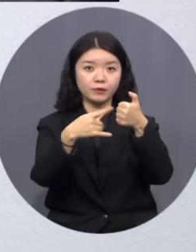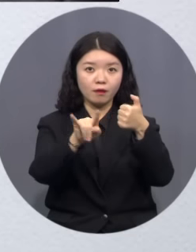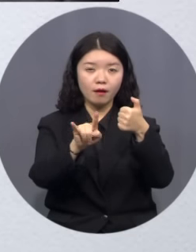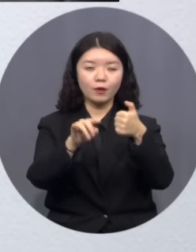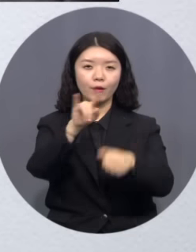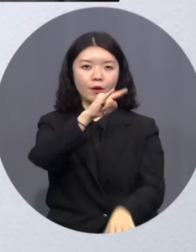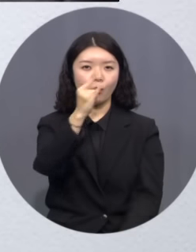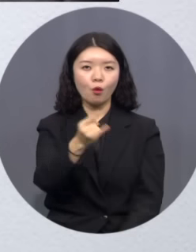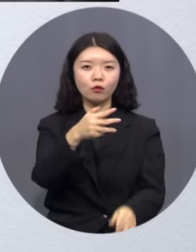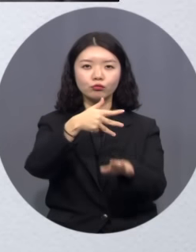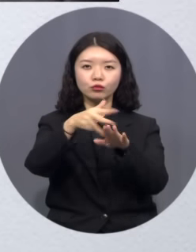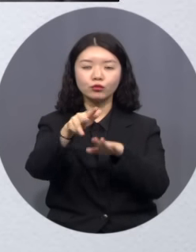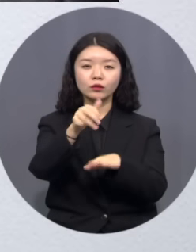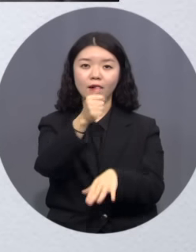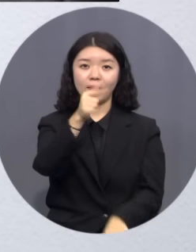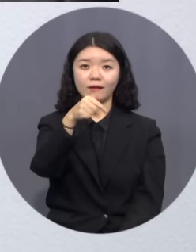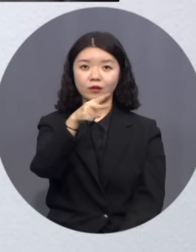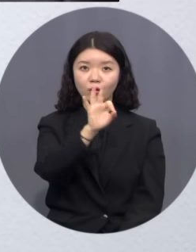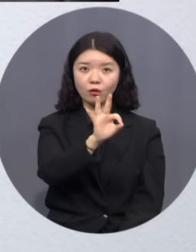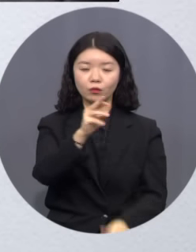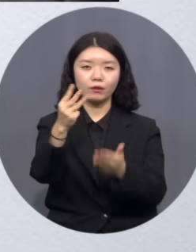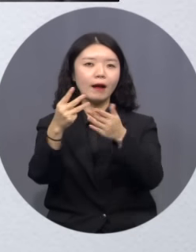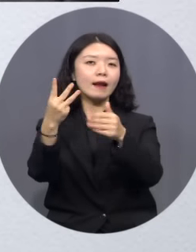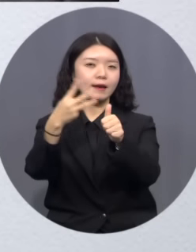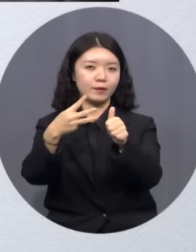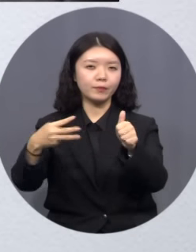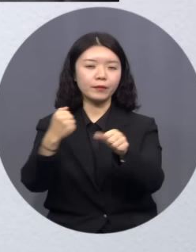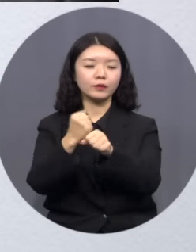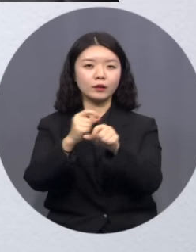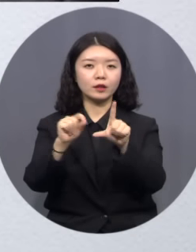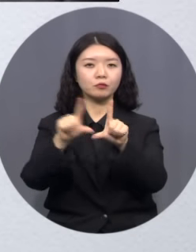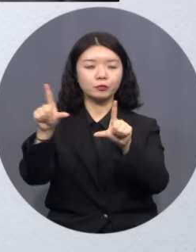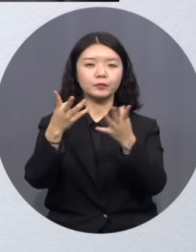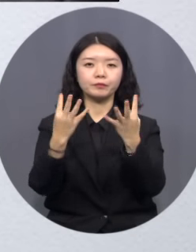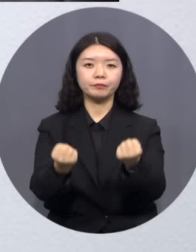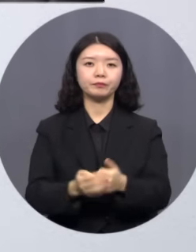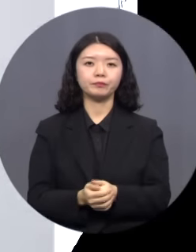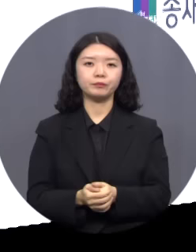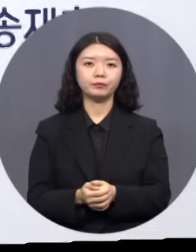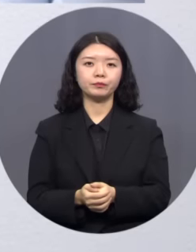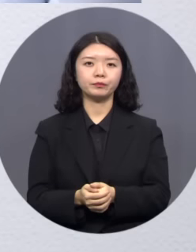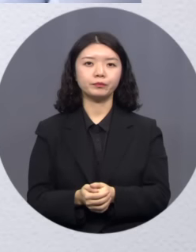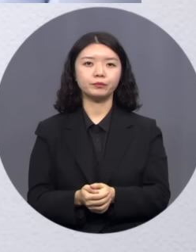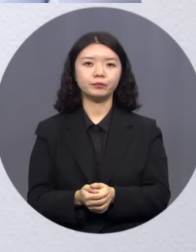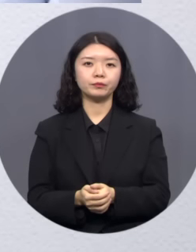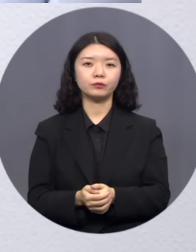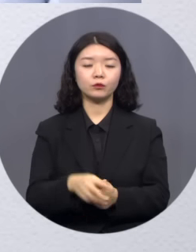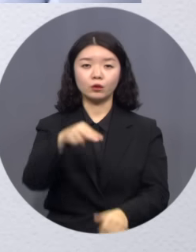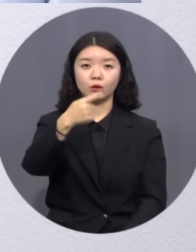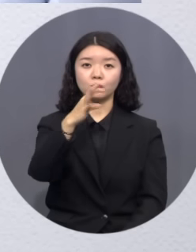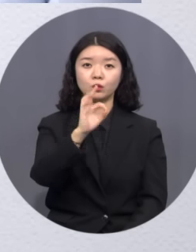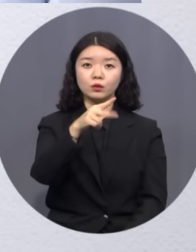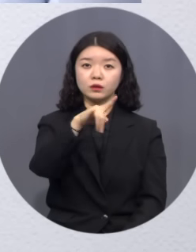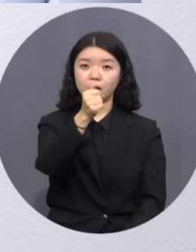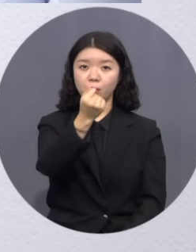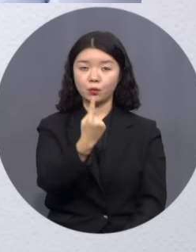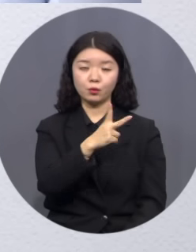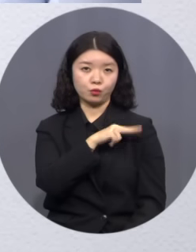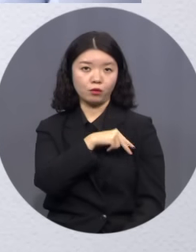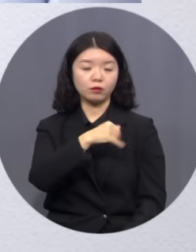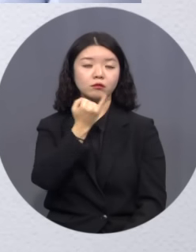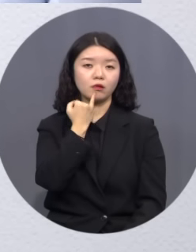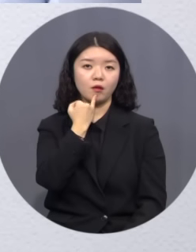애월 추자 환경 한림 지역에서 상대적으로 높았습니다 송재호 후보가 낮다고 응답한